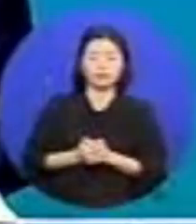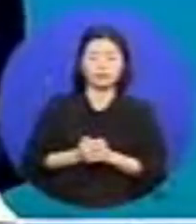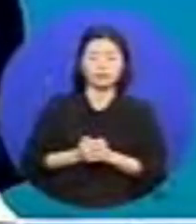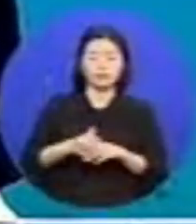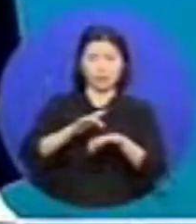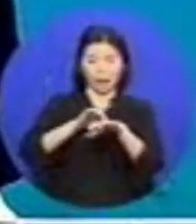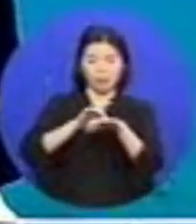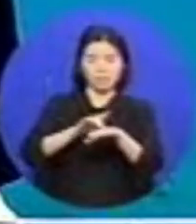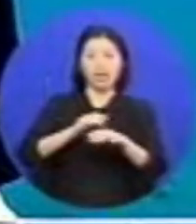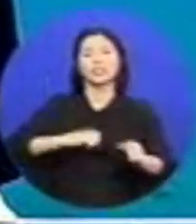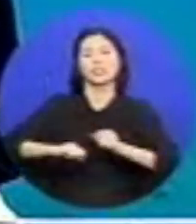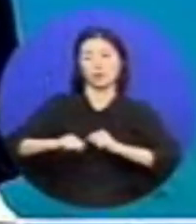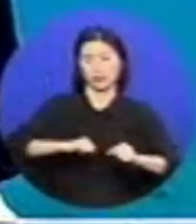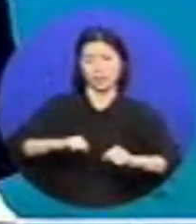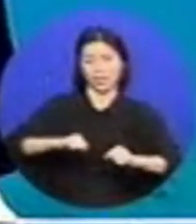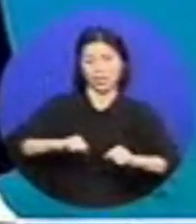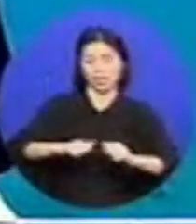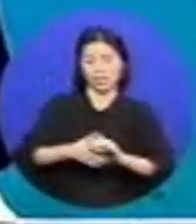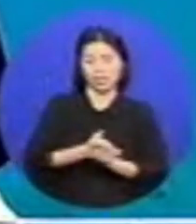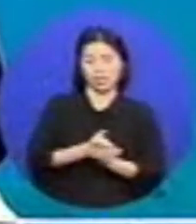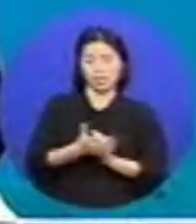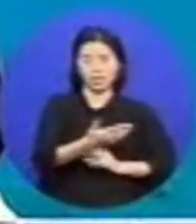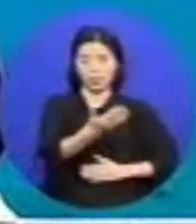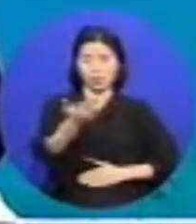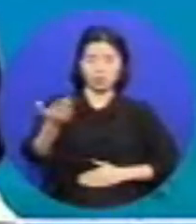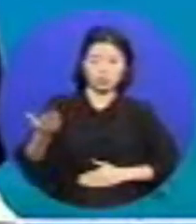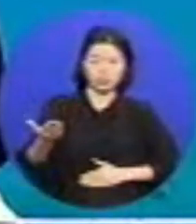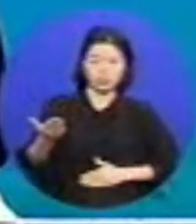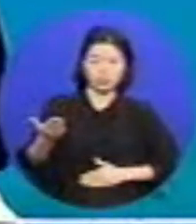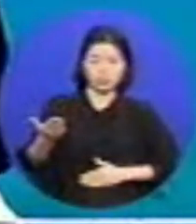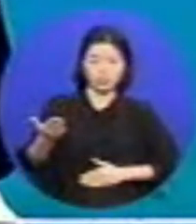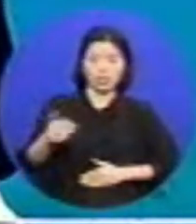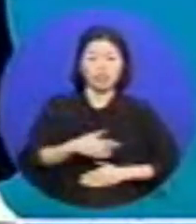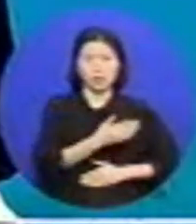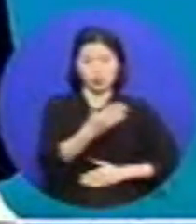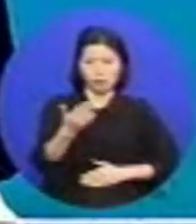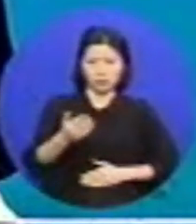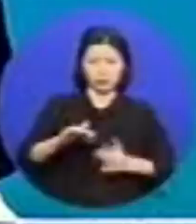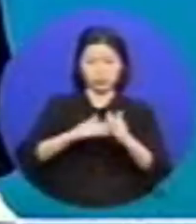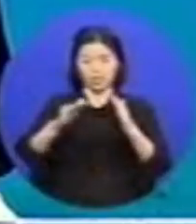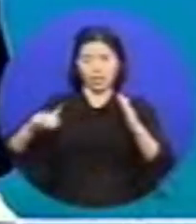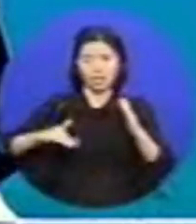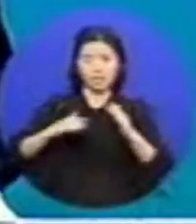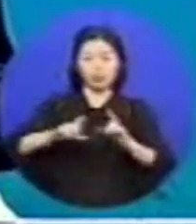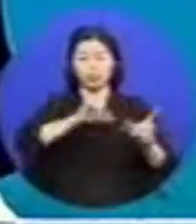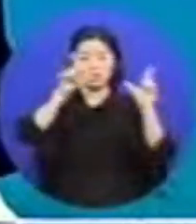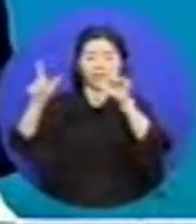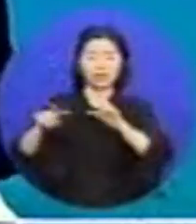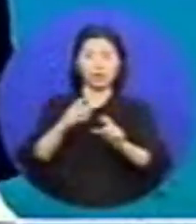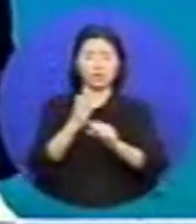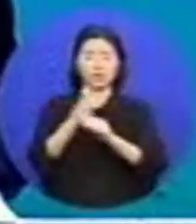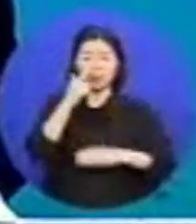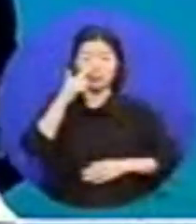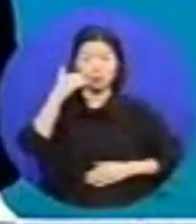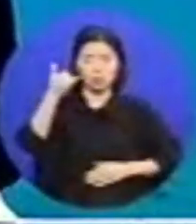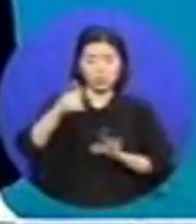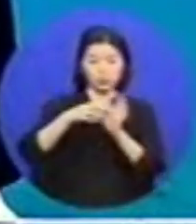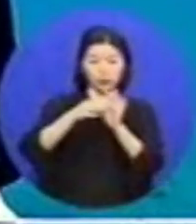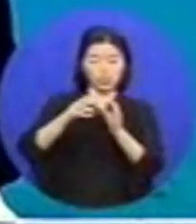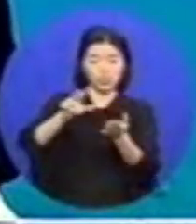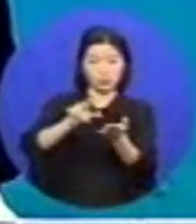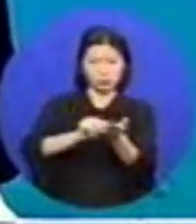마귀가 역사하는 거예요. 여러분, 여러분의 가정생활 중에 부모님과 관계에 문제가